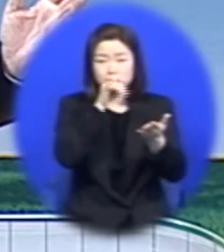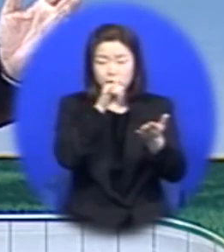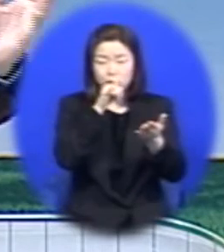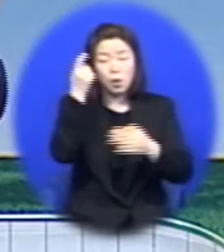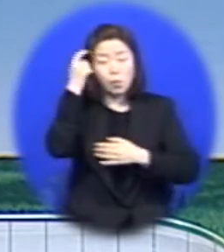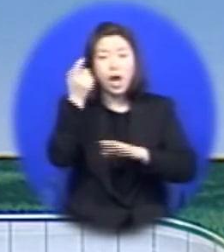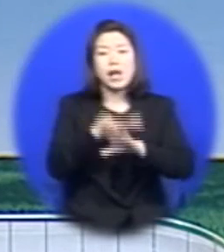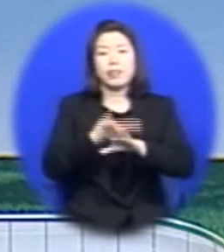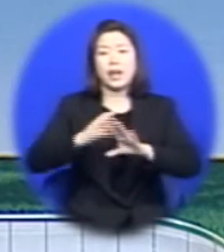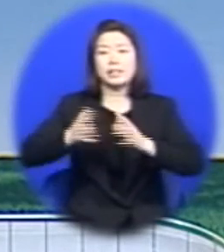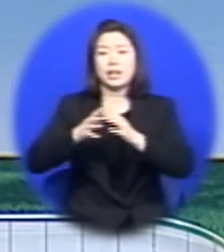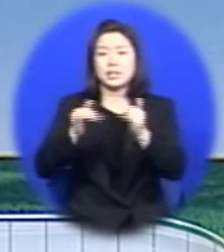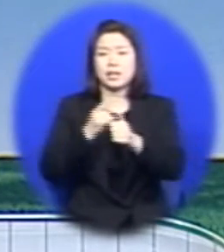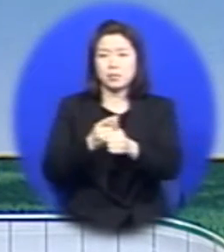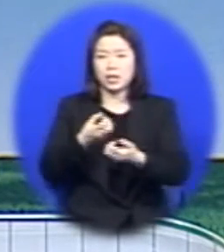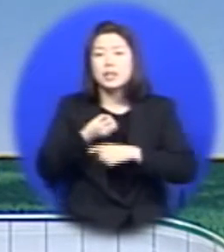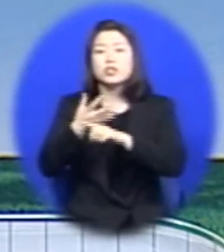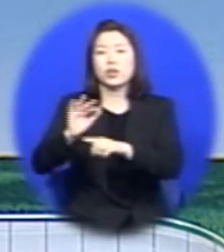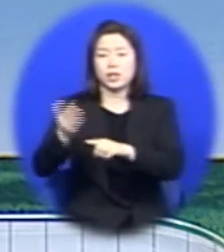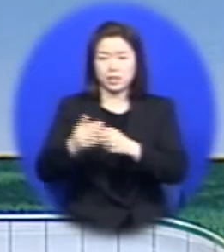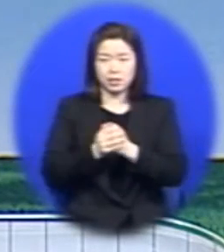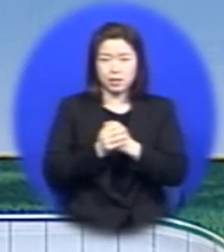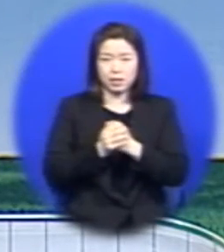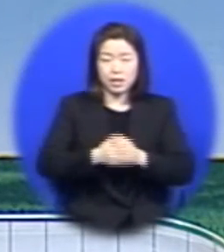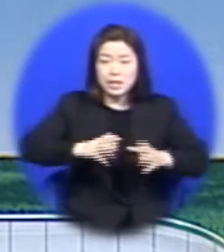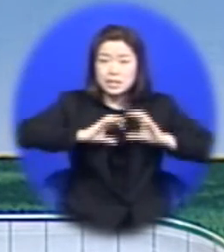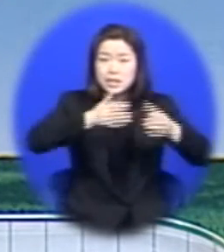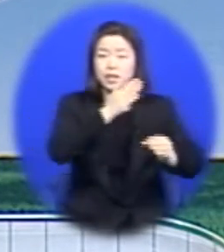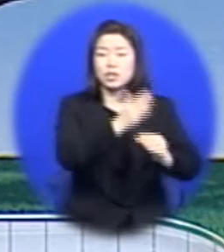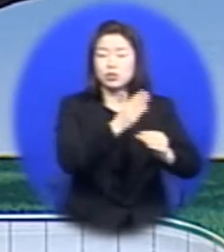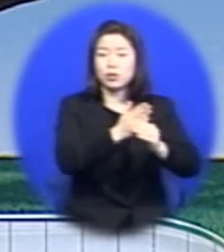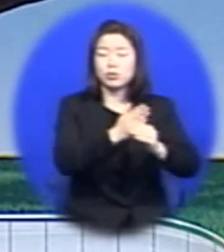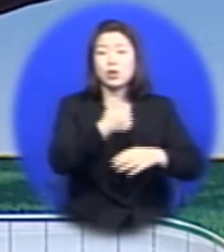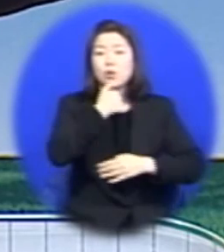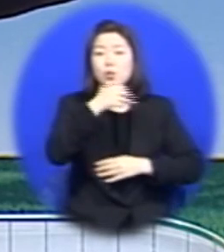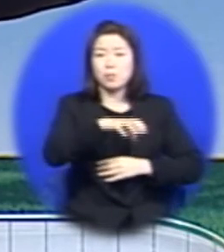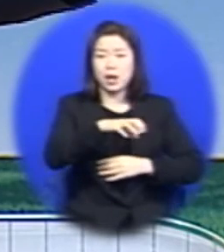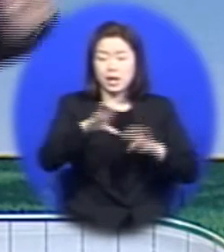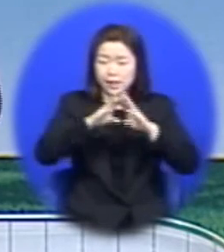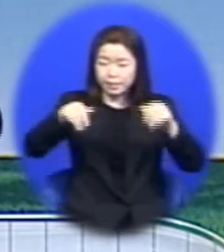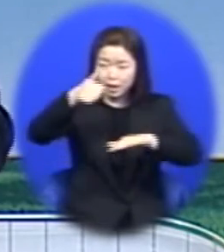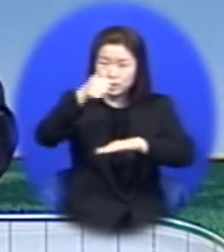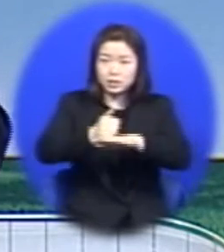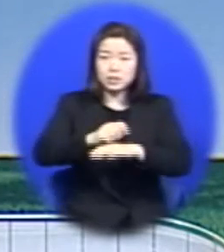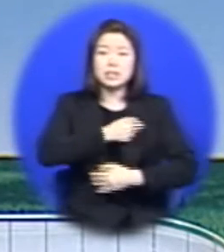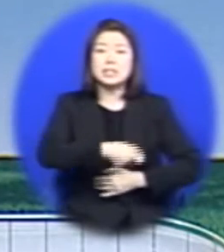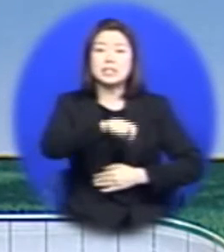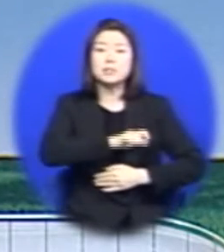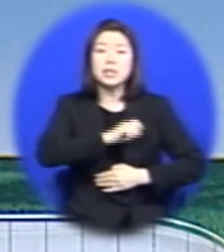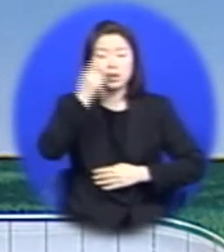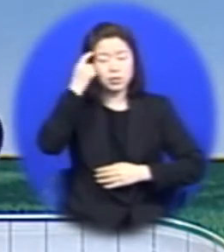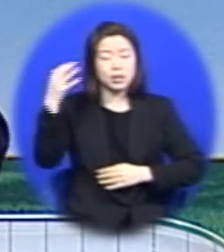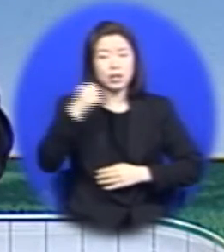하니까. 그때 당시에 세계 수도는 로마였습니다. 땅끝은 스페인이라고 생각했습니다. 그런데 24절